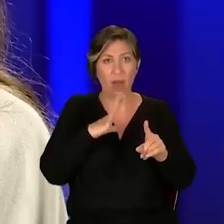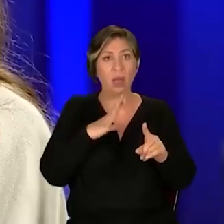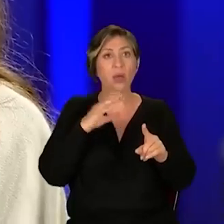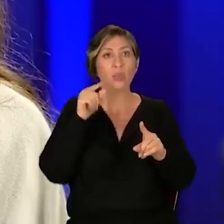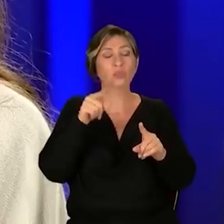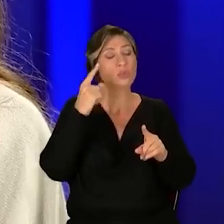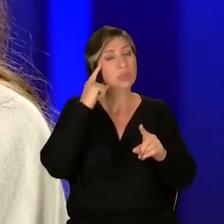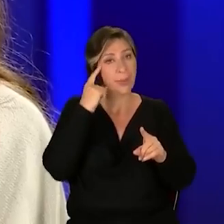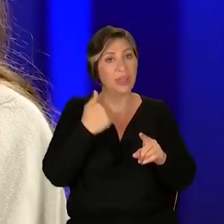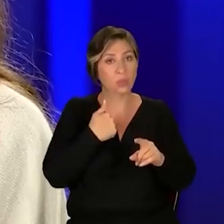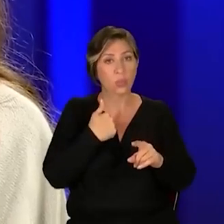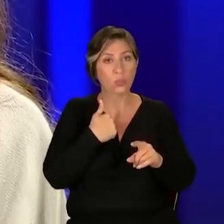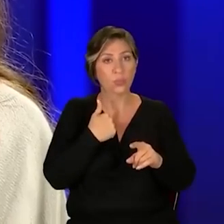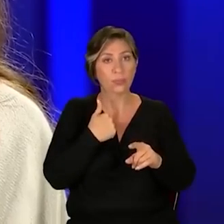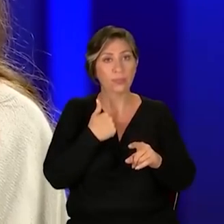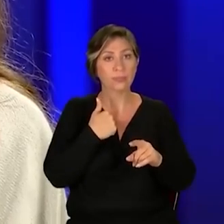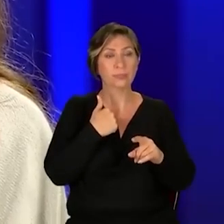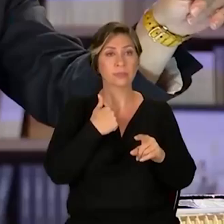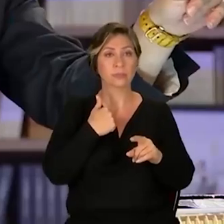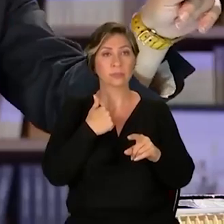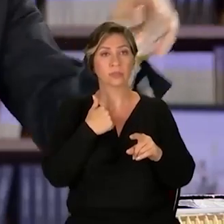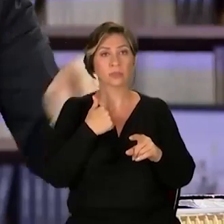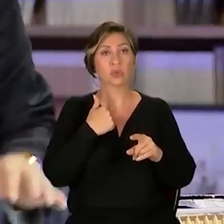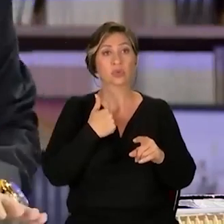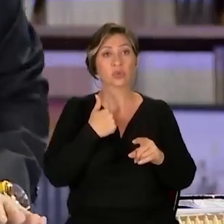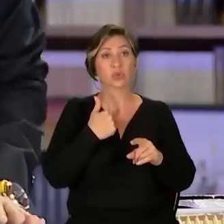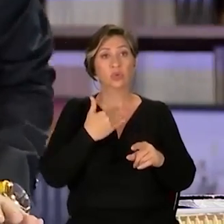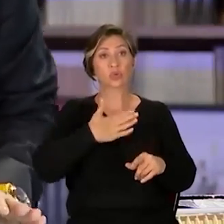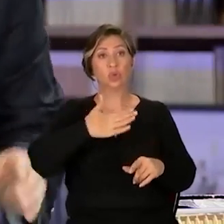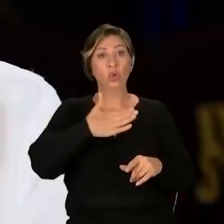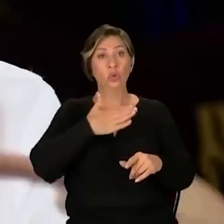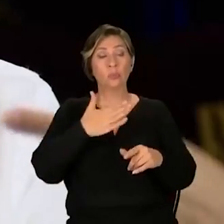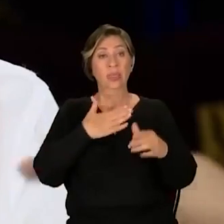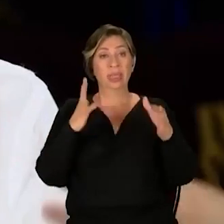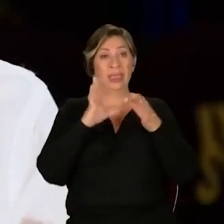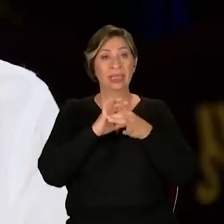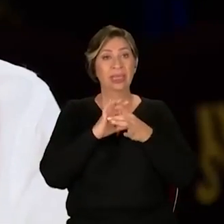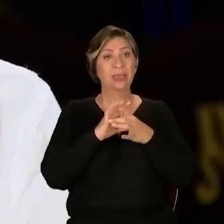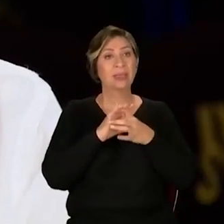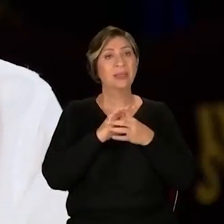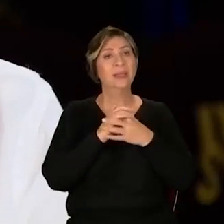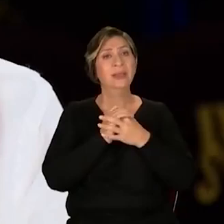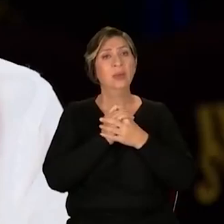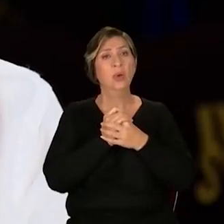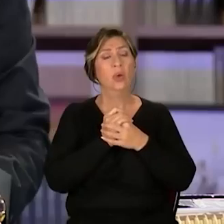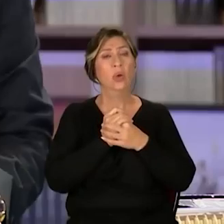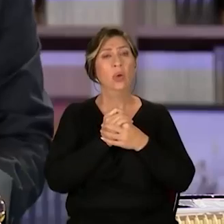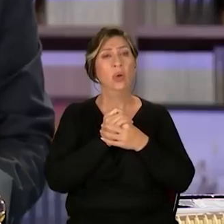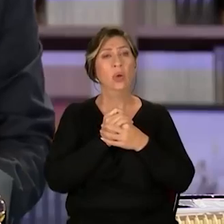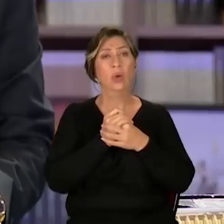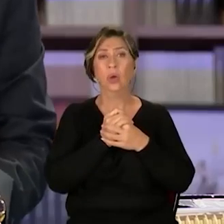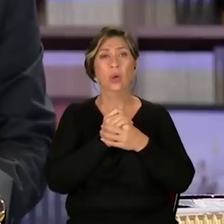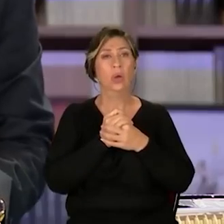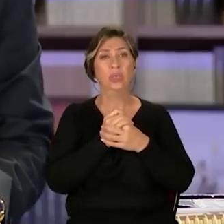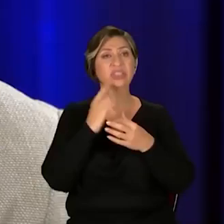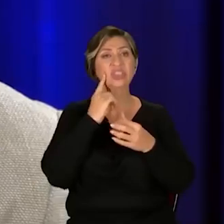bu sanıyorum ki ne dengesi diyoruz buna? Solunumla da ilgili olabilir. Solunumla da hayır şeyle de ilgili. Ne oksijen dengesi.